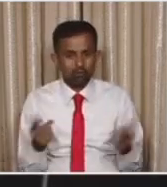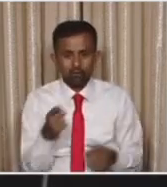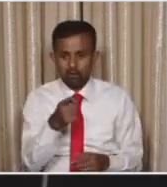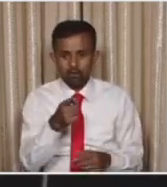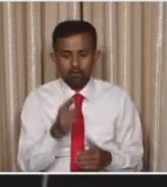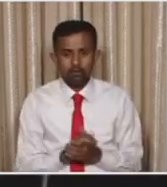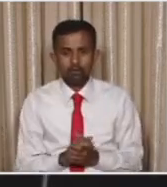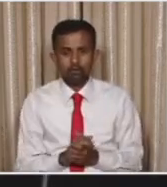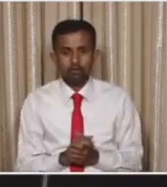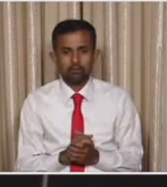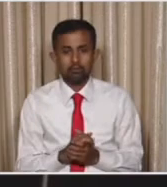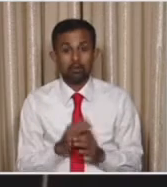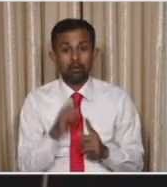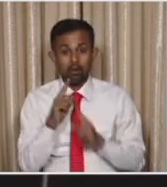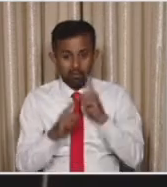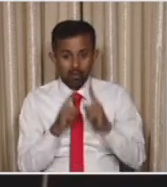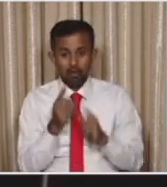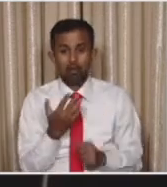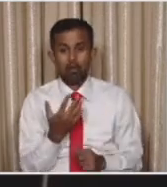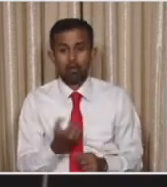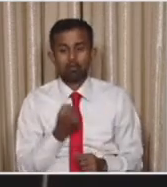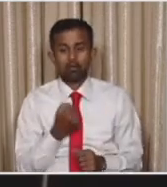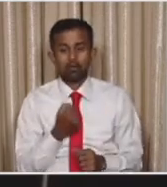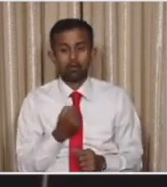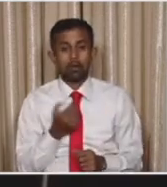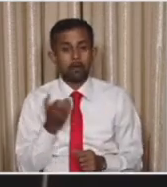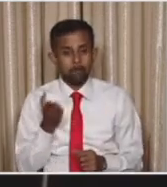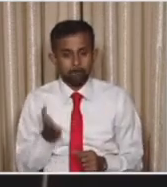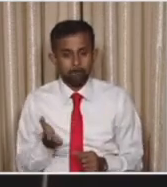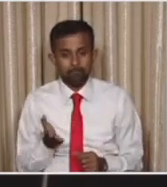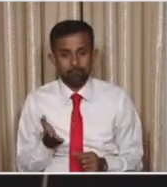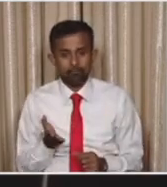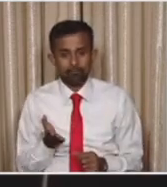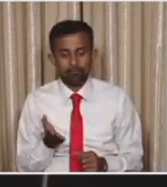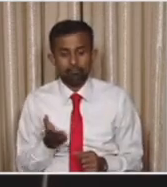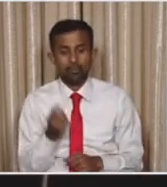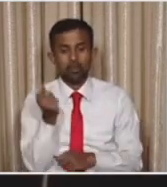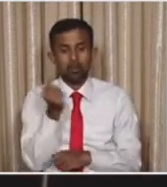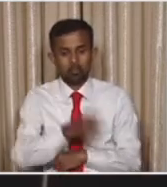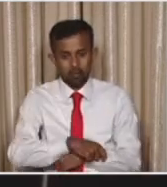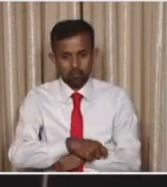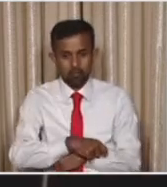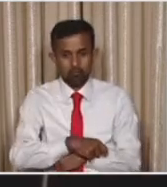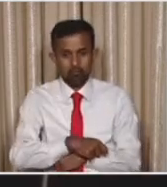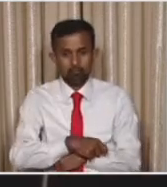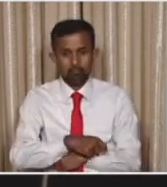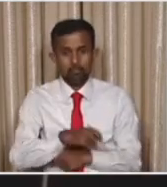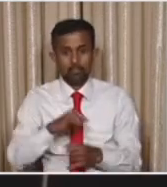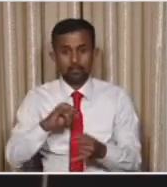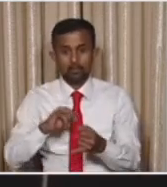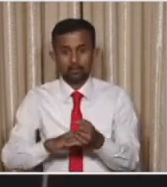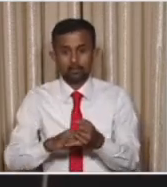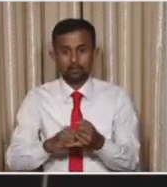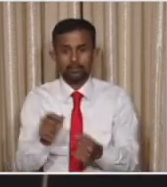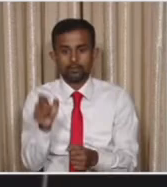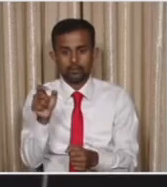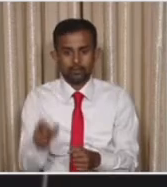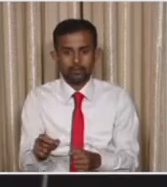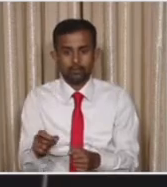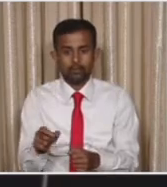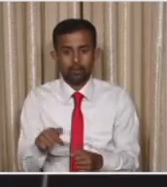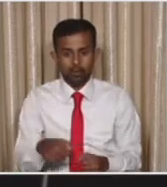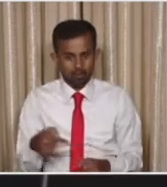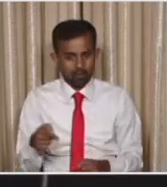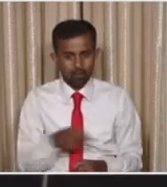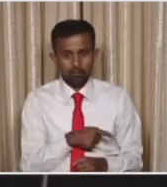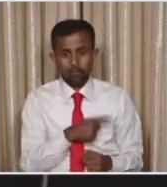ජාතික කතිකාවක් අවශ්‍ය වෙනවා අපිට. මෙන්න මේ ක්‍රමය සිලිඳුගේ සිට අද දක්වාත්